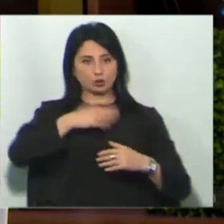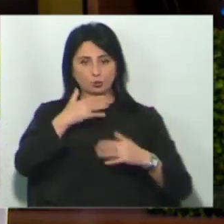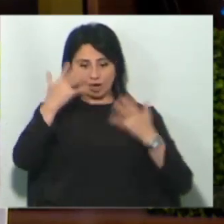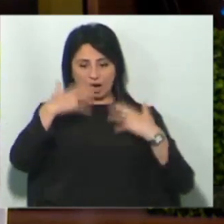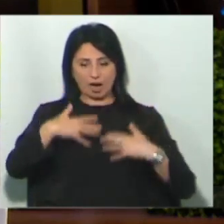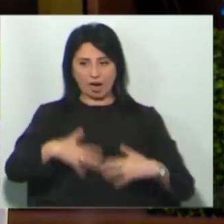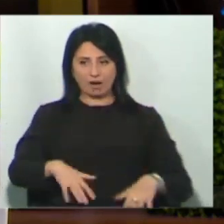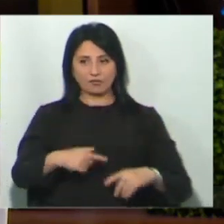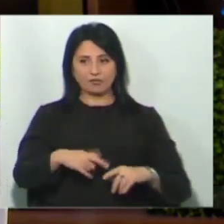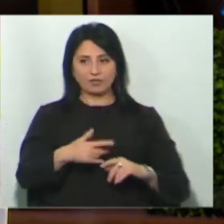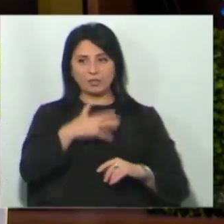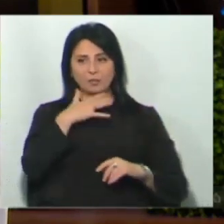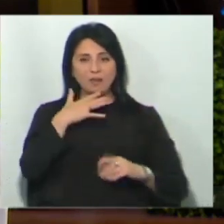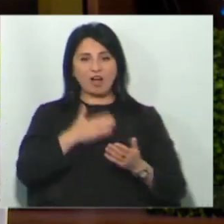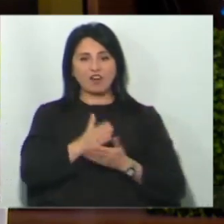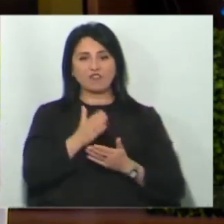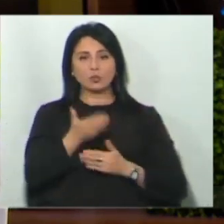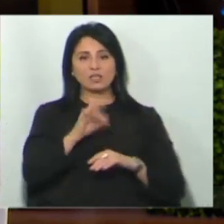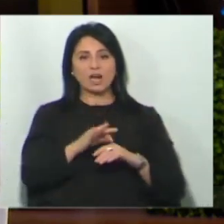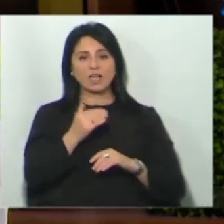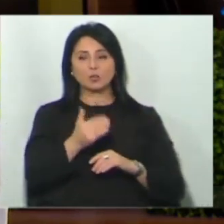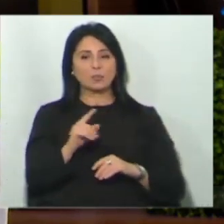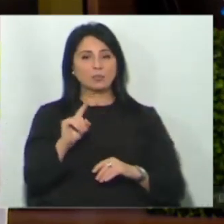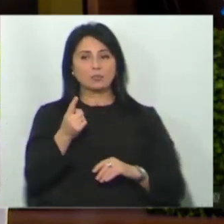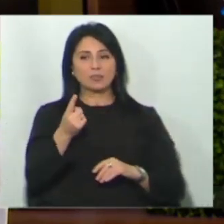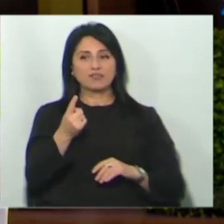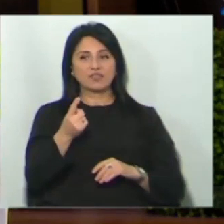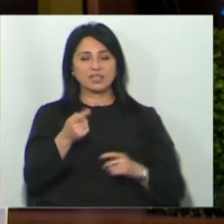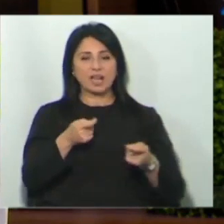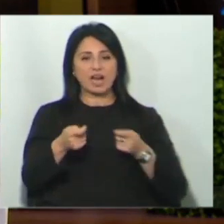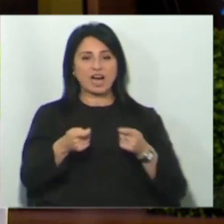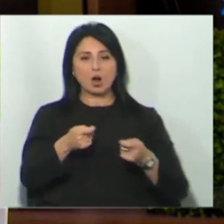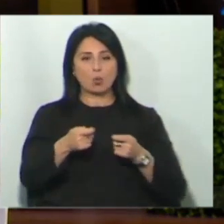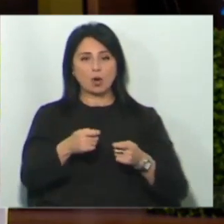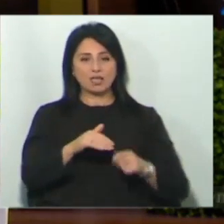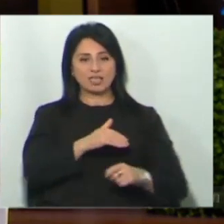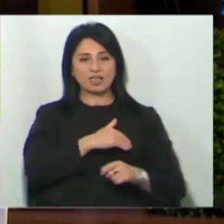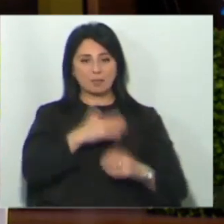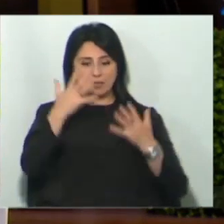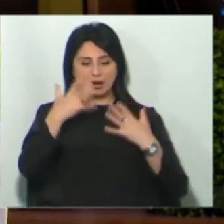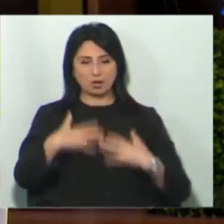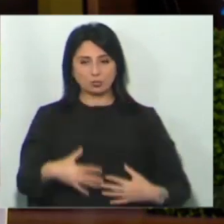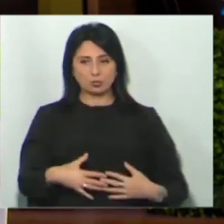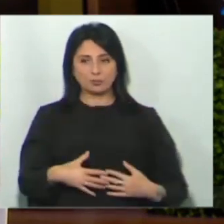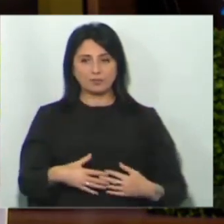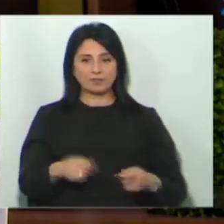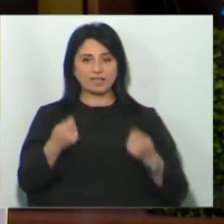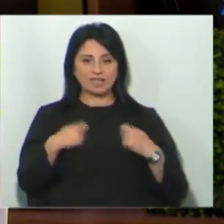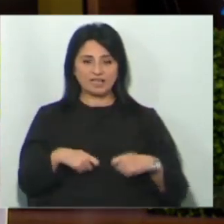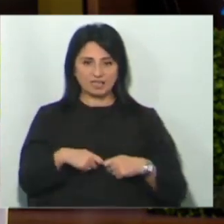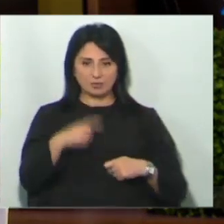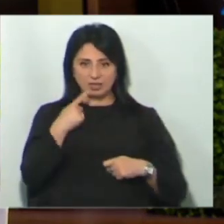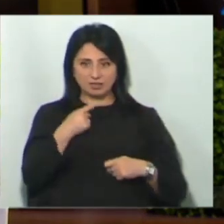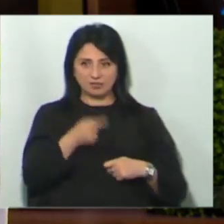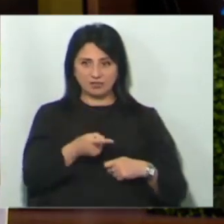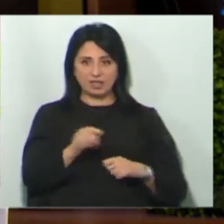გავიხსენებთ მის ძალიან მრავალმხრივ ფუნქციას, პირველი ეს არის თერმორეგულაციის ფუნქცია. თქვენ ახსენეთ ტანსაცმელი,